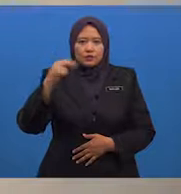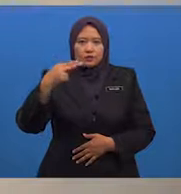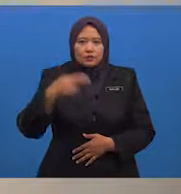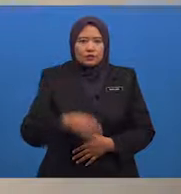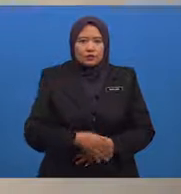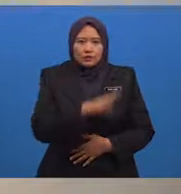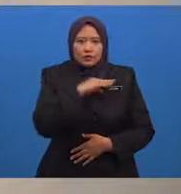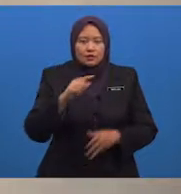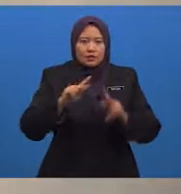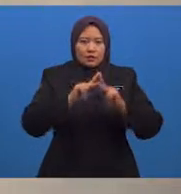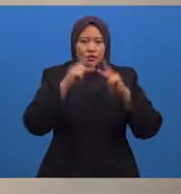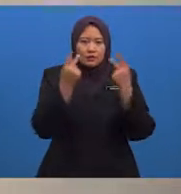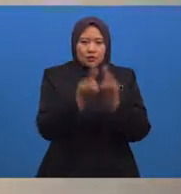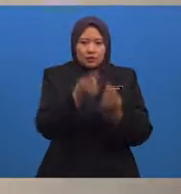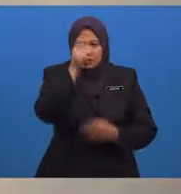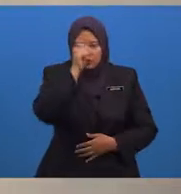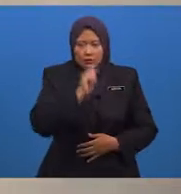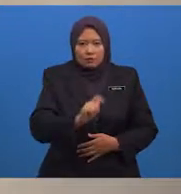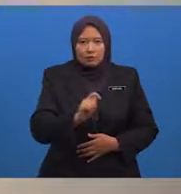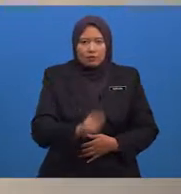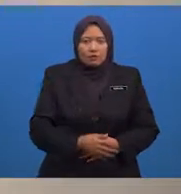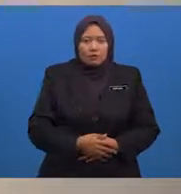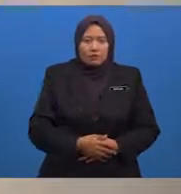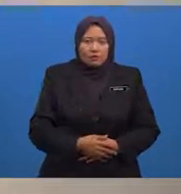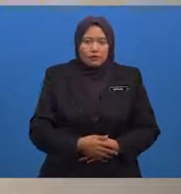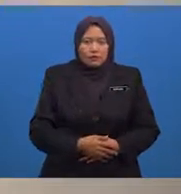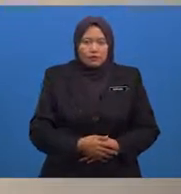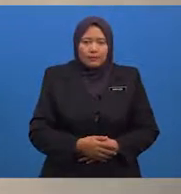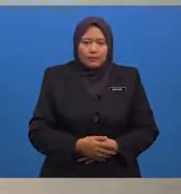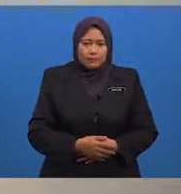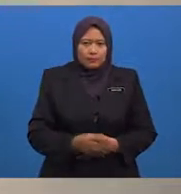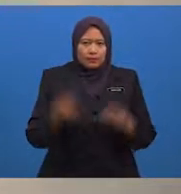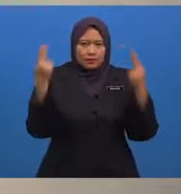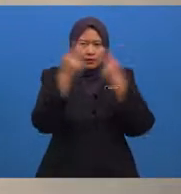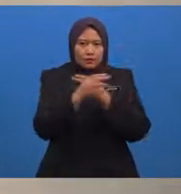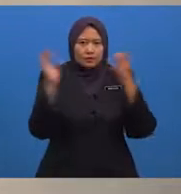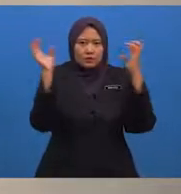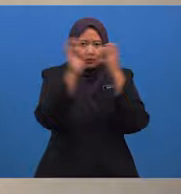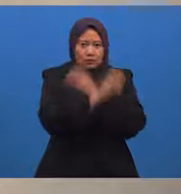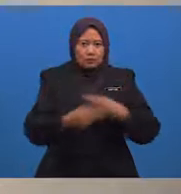menghadapi cabaran hidup walaupun suaminya telah meninggal dunia.